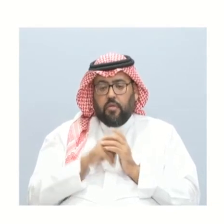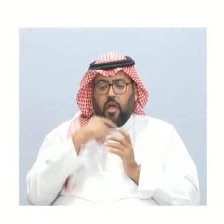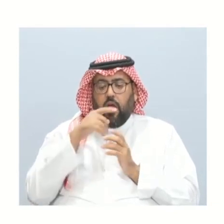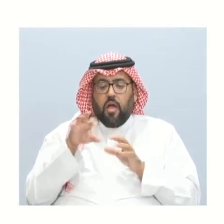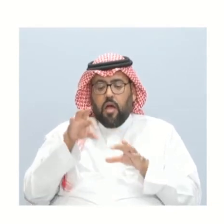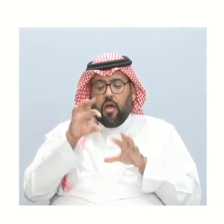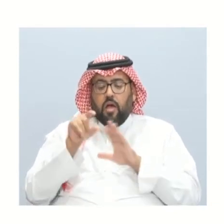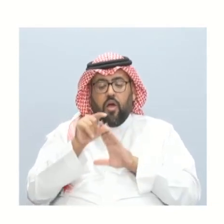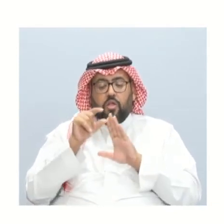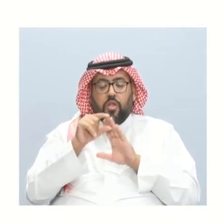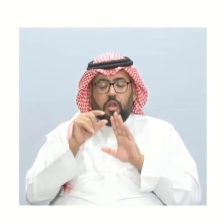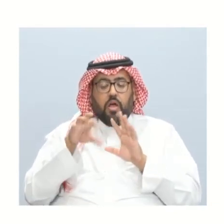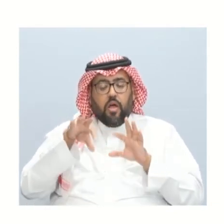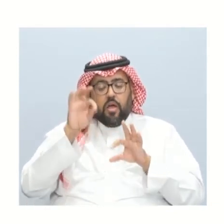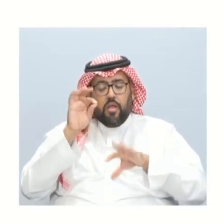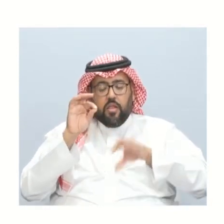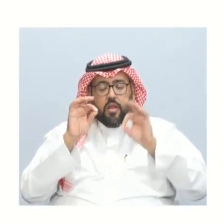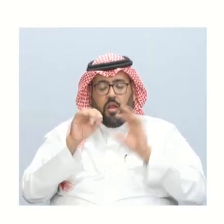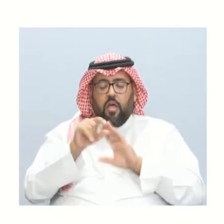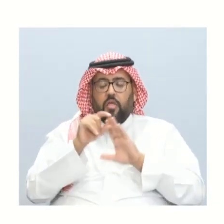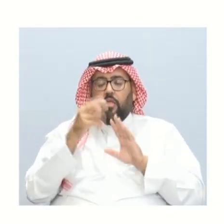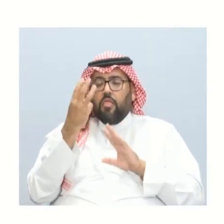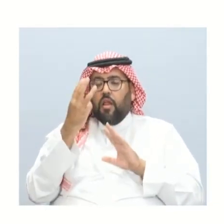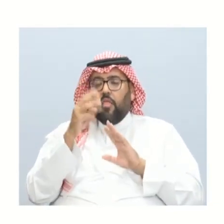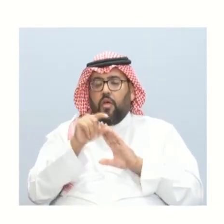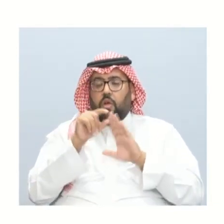اقترح ثلاث عناوين اخرى للنص